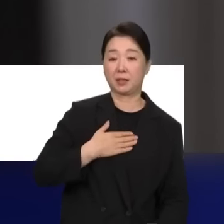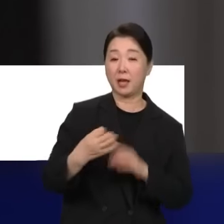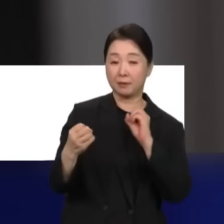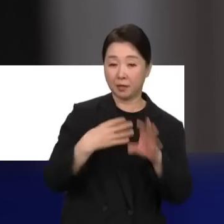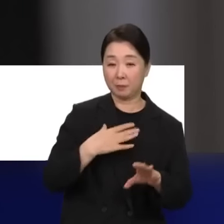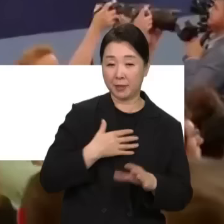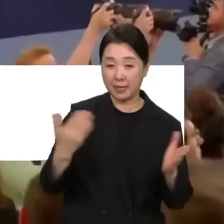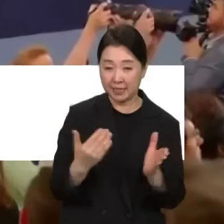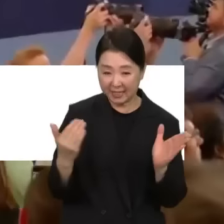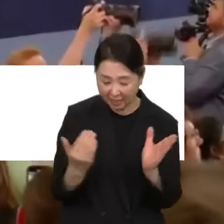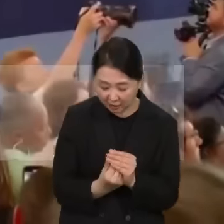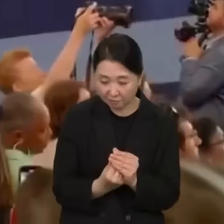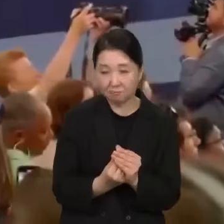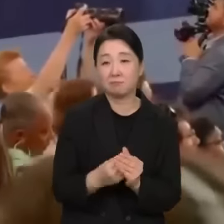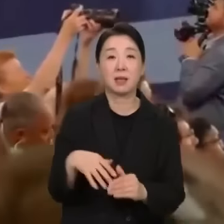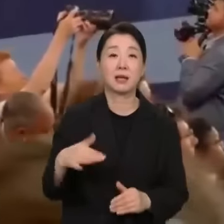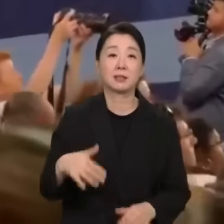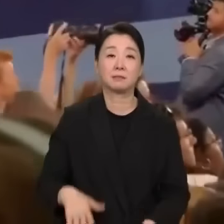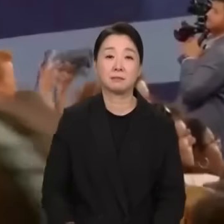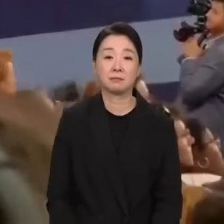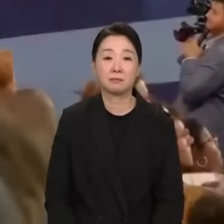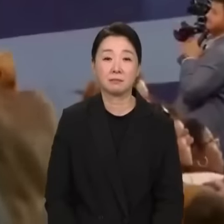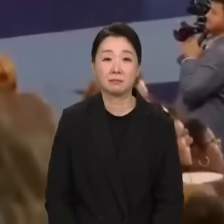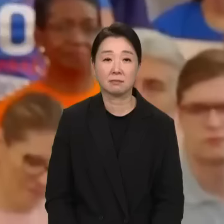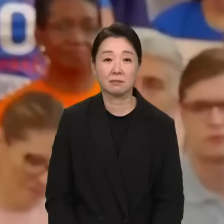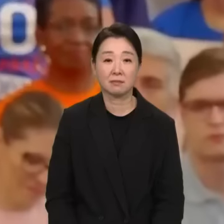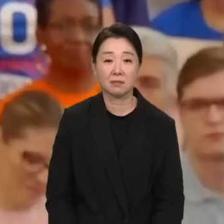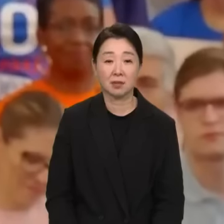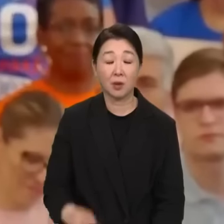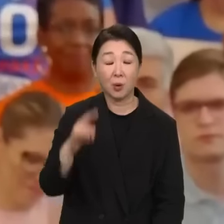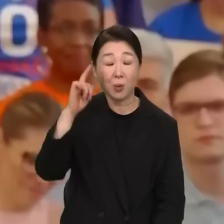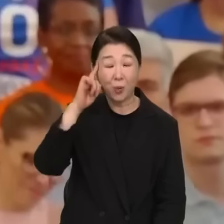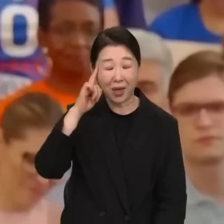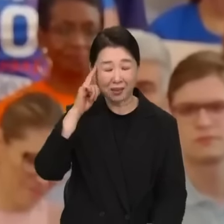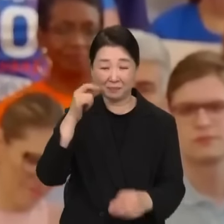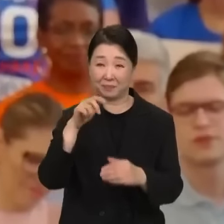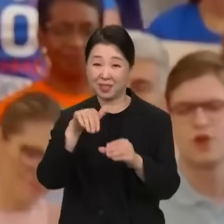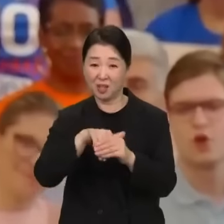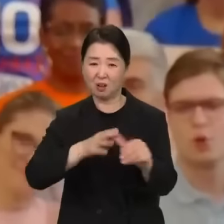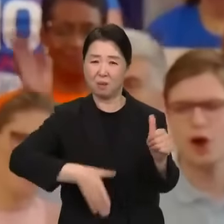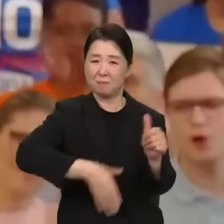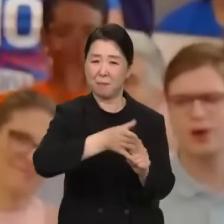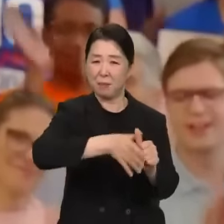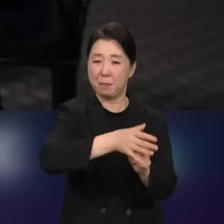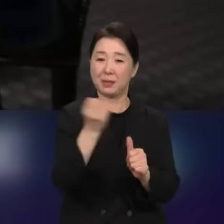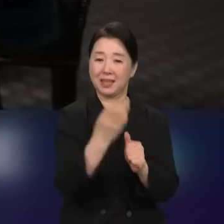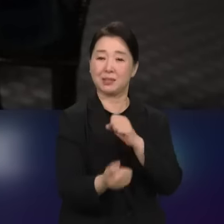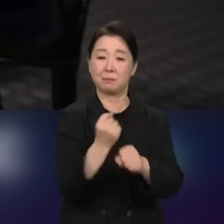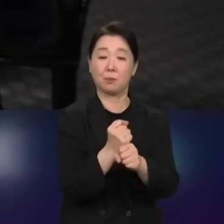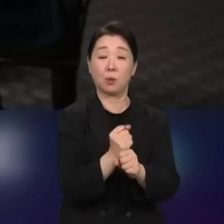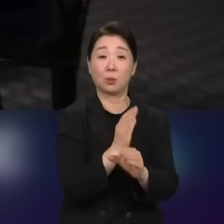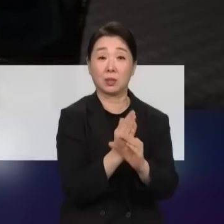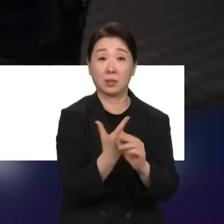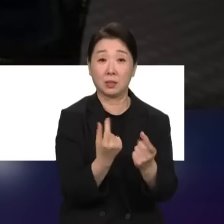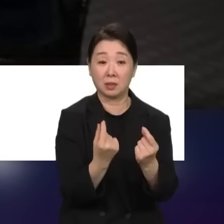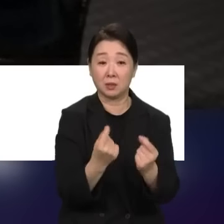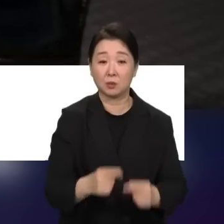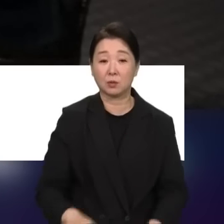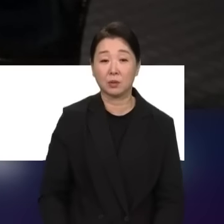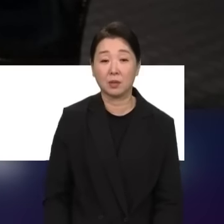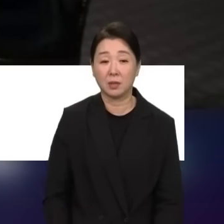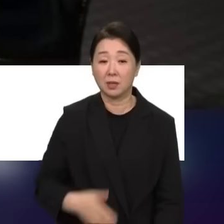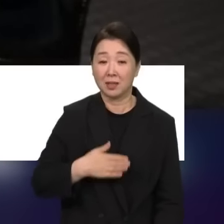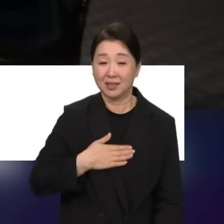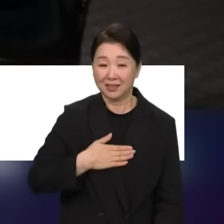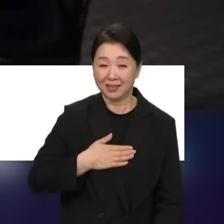job's not finished. 비격 이후 잠시 중단했던 네거티브 선거전에도 시동을 걸었습니다. I'm not the guy that said